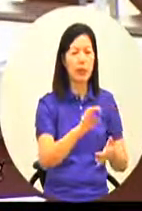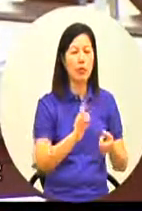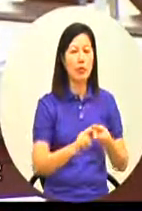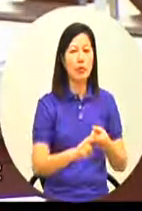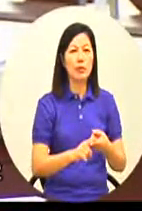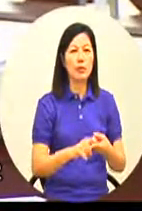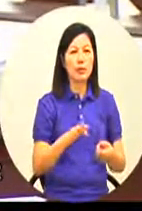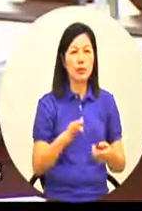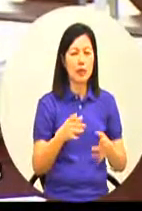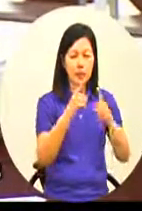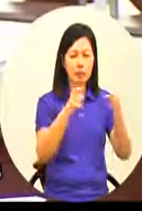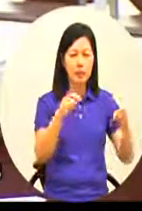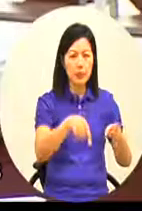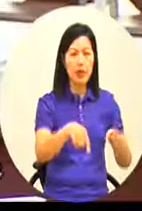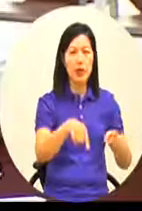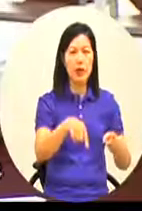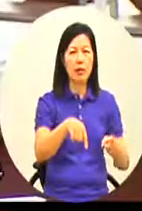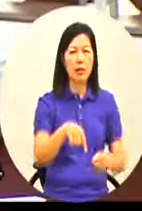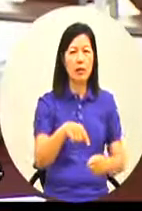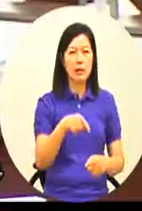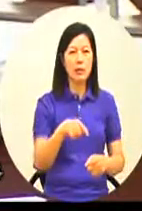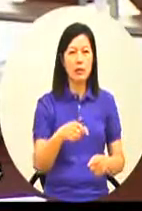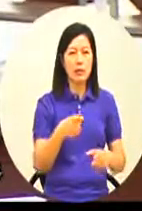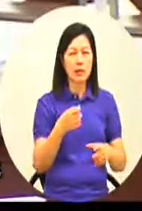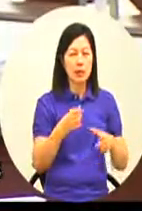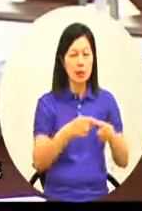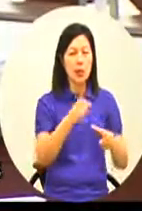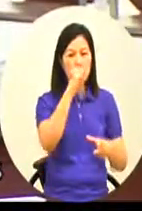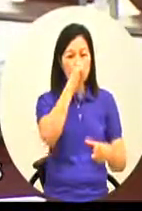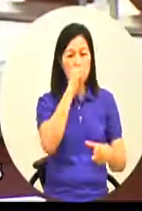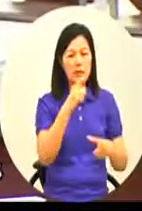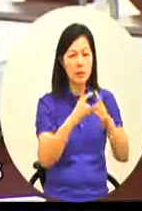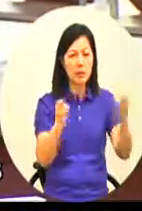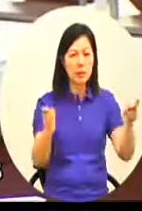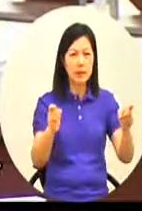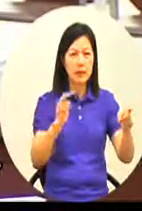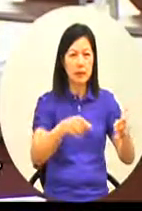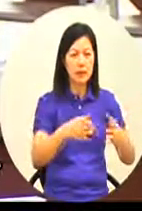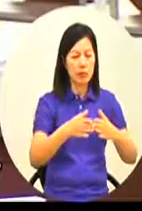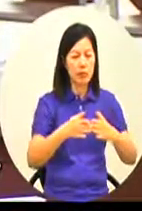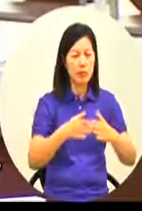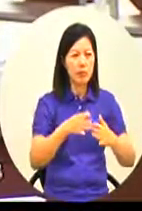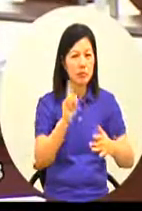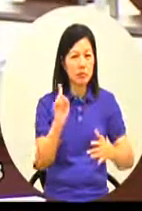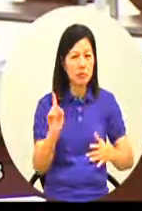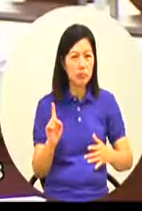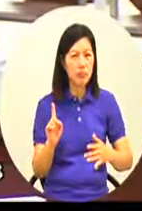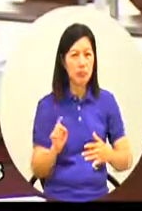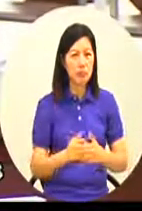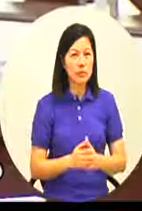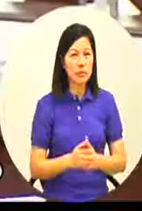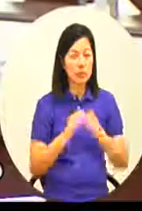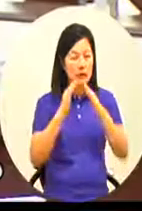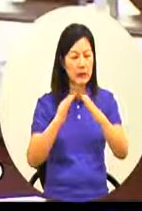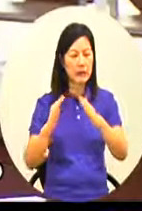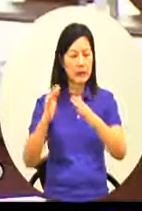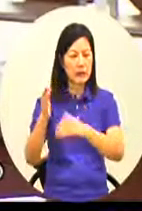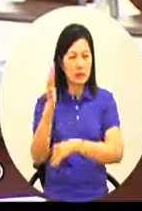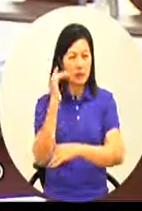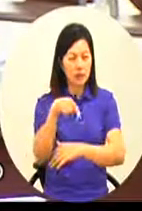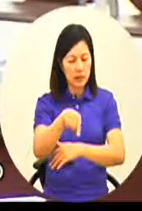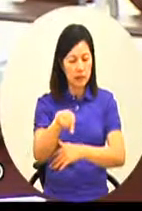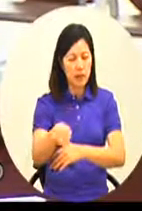咱个这间庙，我感觉庙对不对吼？这公益个庙真正有需要对不对吼？来打祈福这边家对不对吼？